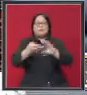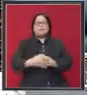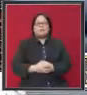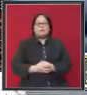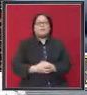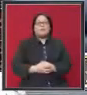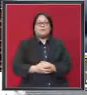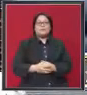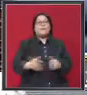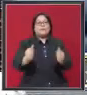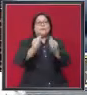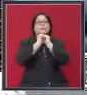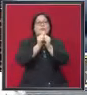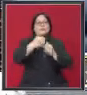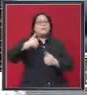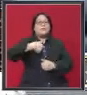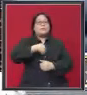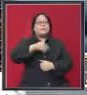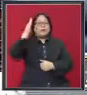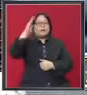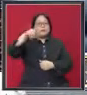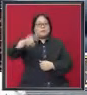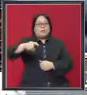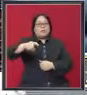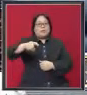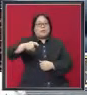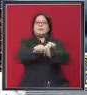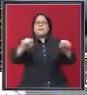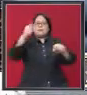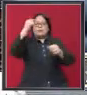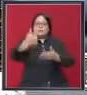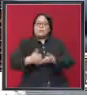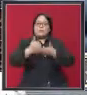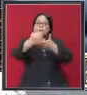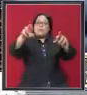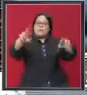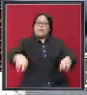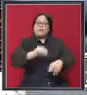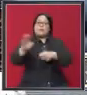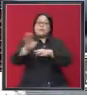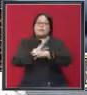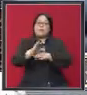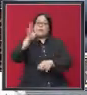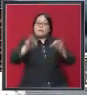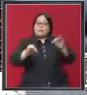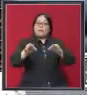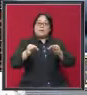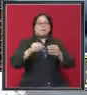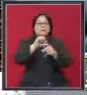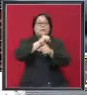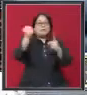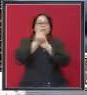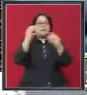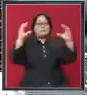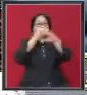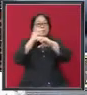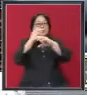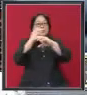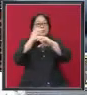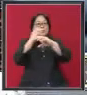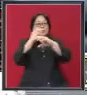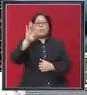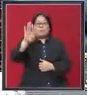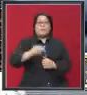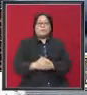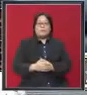perbankan. Bersama-sama kami akan memastikan ketersediaan untuk membantu rakyat dan perniagaan sekiranya keadaan bertambah mencabar. Ahli